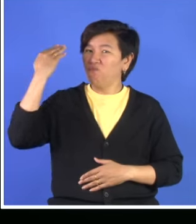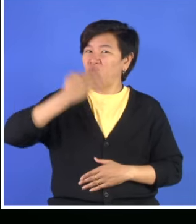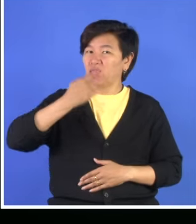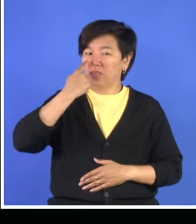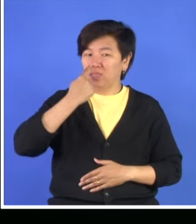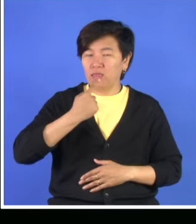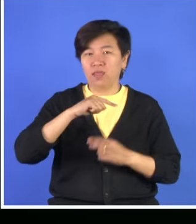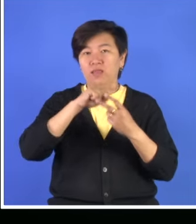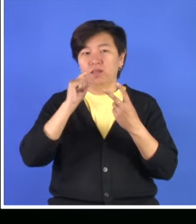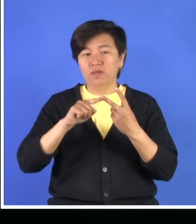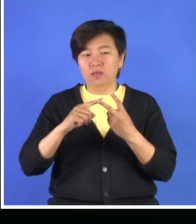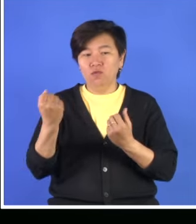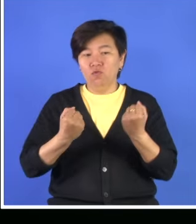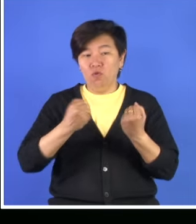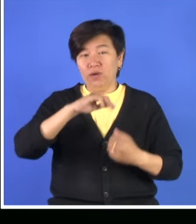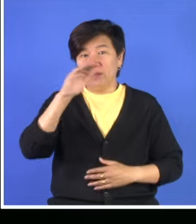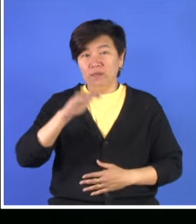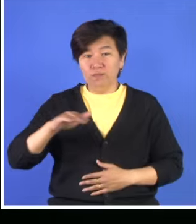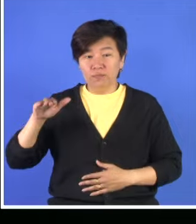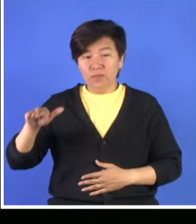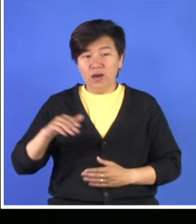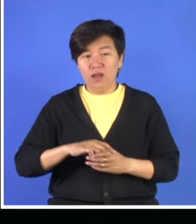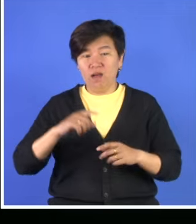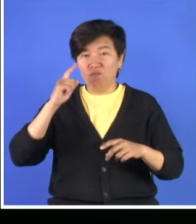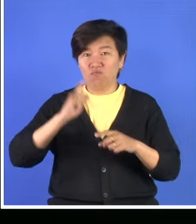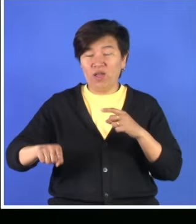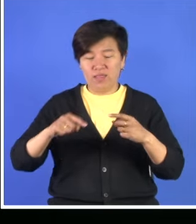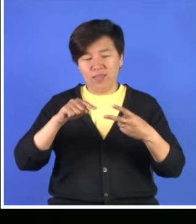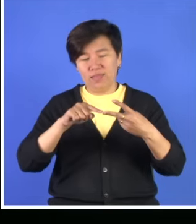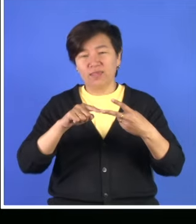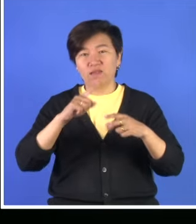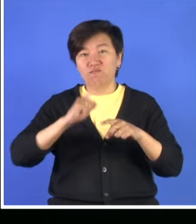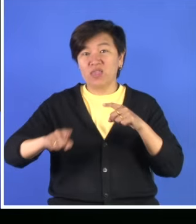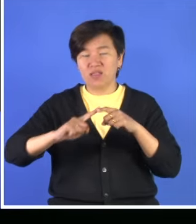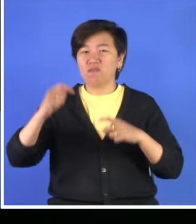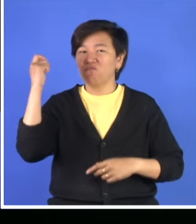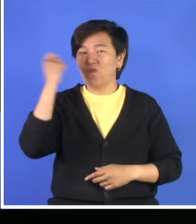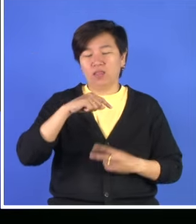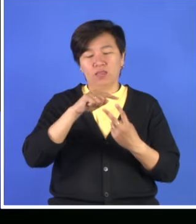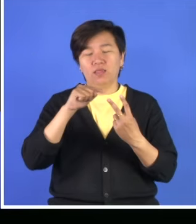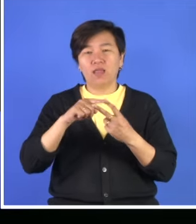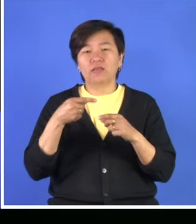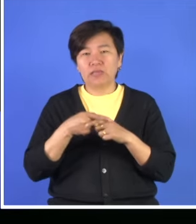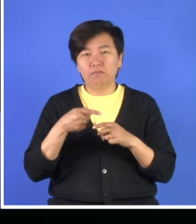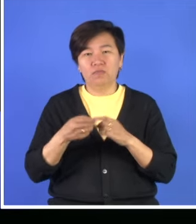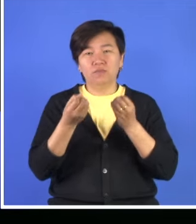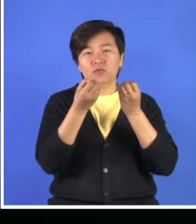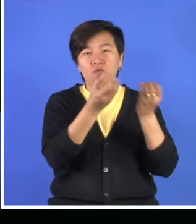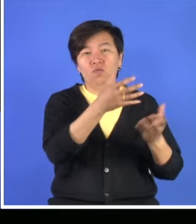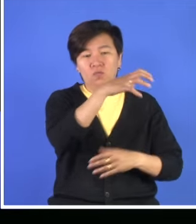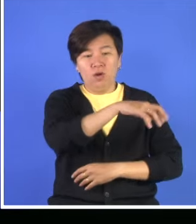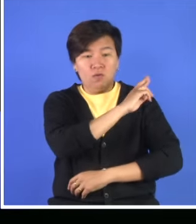เอกพันธ์เป็นคนขับรถกระบะนะคะที่เป็นคนใช้มีดฟันนายลิขิตนี่แหละก็บาดเจ็บด้วยทั้งคู่นะเบื้องต้นก็นำตัวส่งโรงพยาบาล